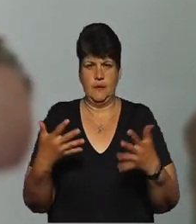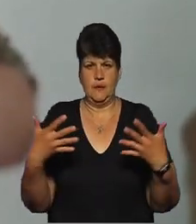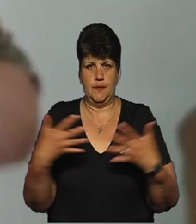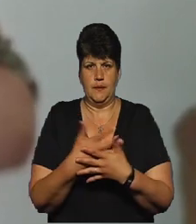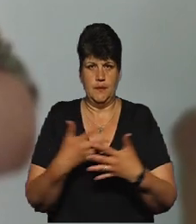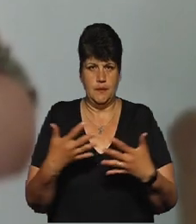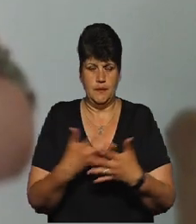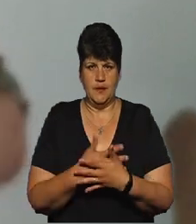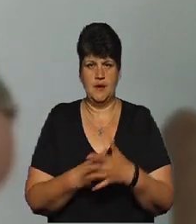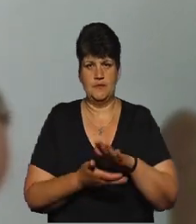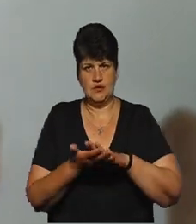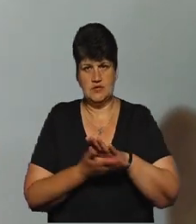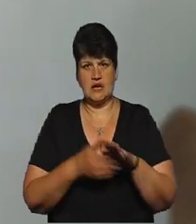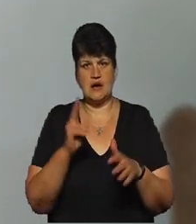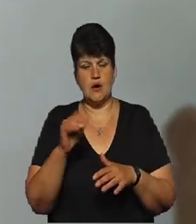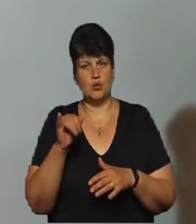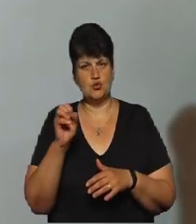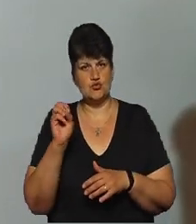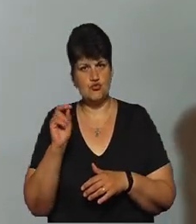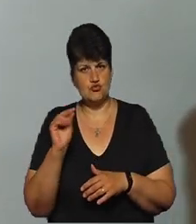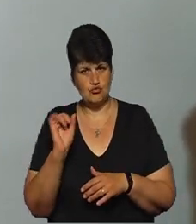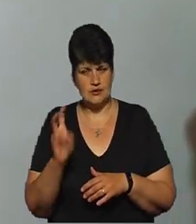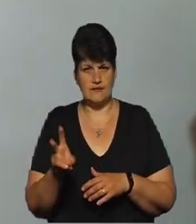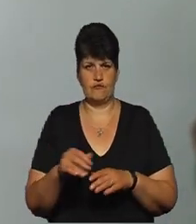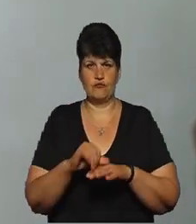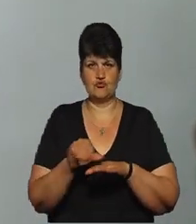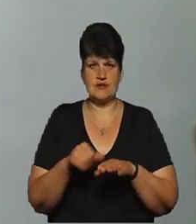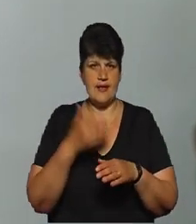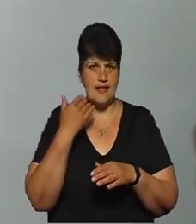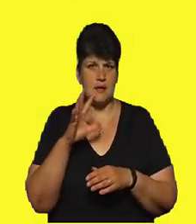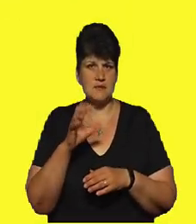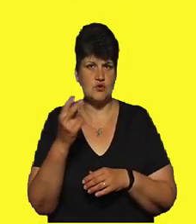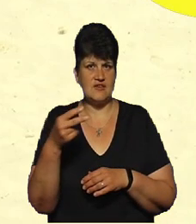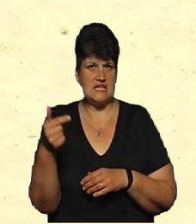часом старається, але не лопає. Взуття легеньке, 520 грам важить.